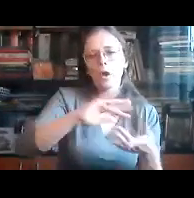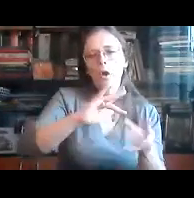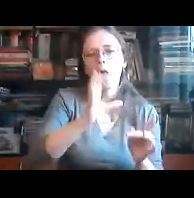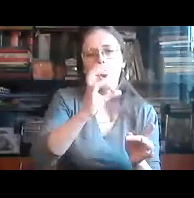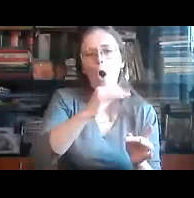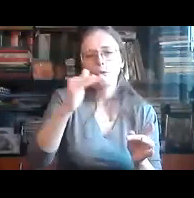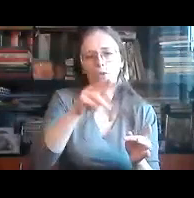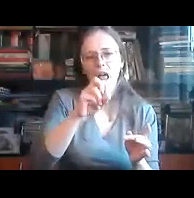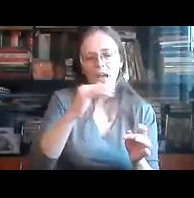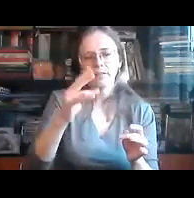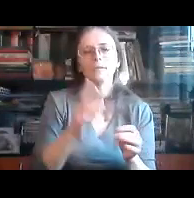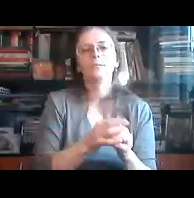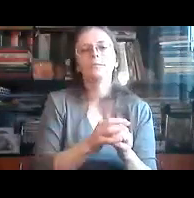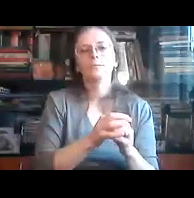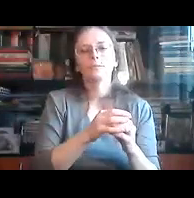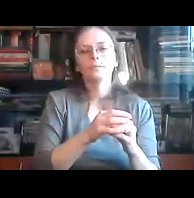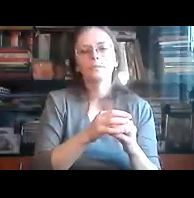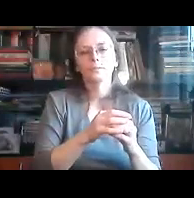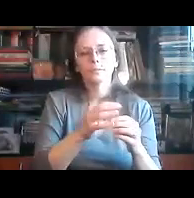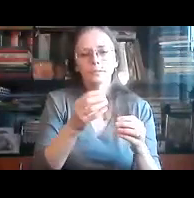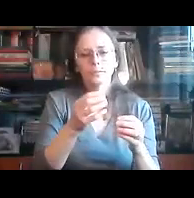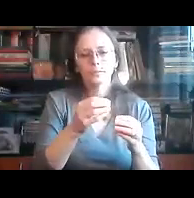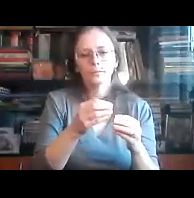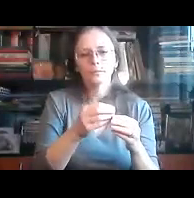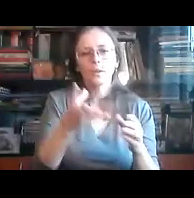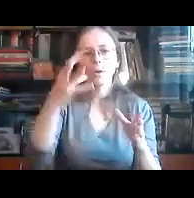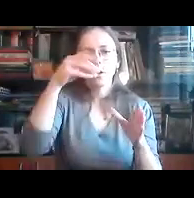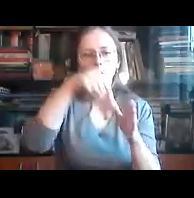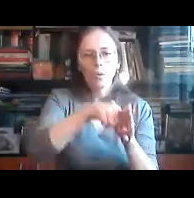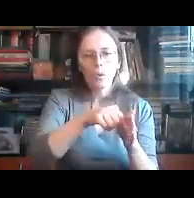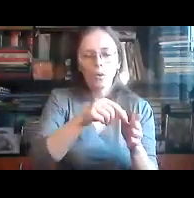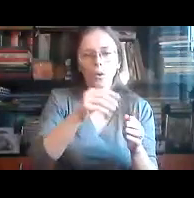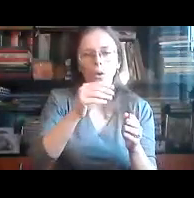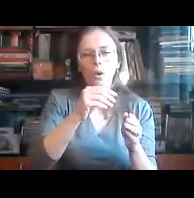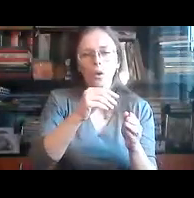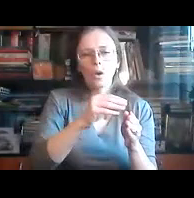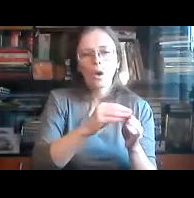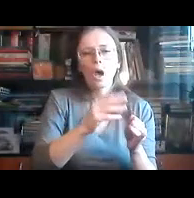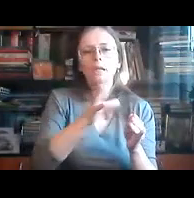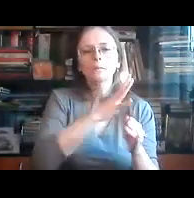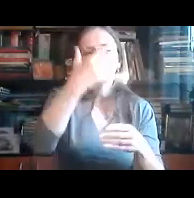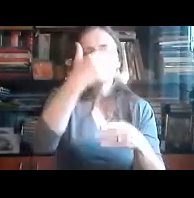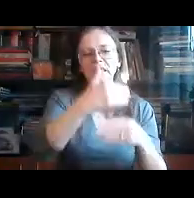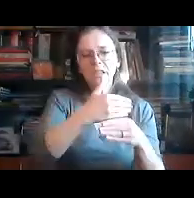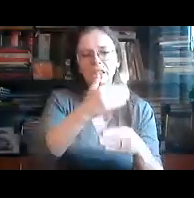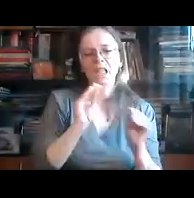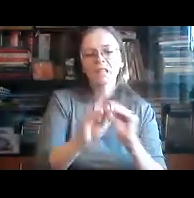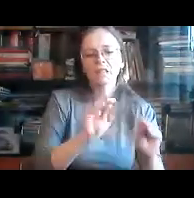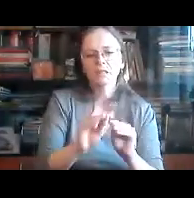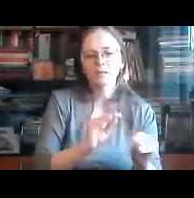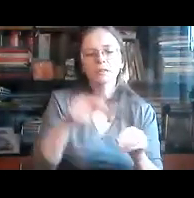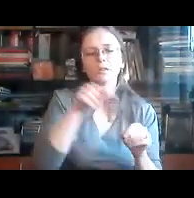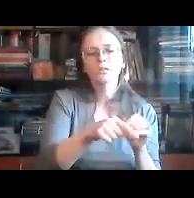конфиденциальной обучающей презентации компании Facebook, была утечка информации в 2017 году,